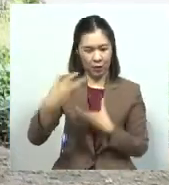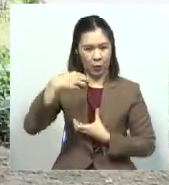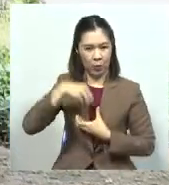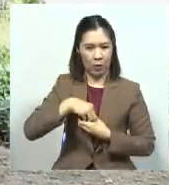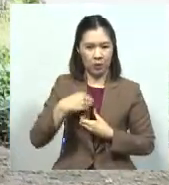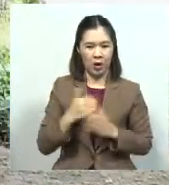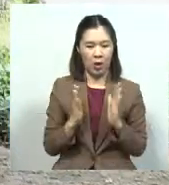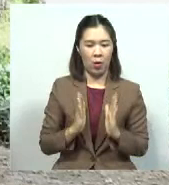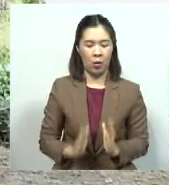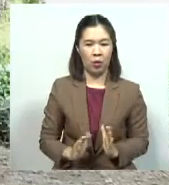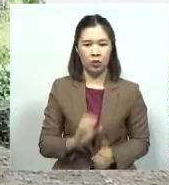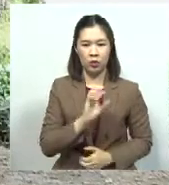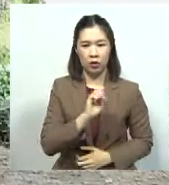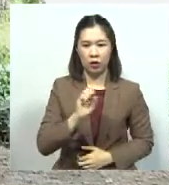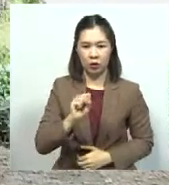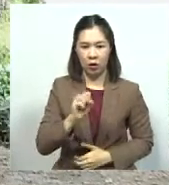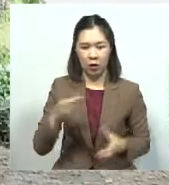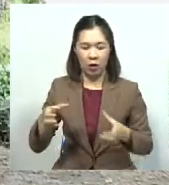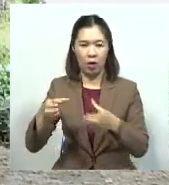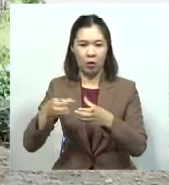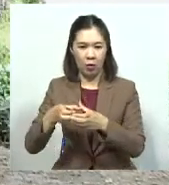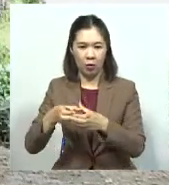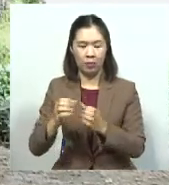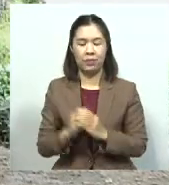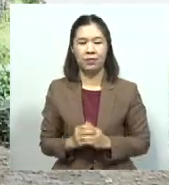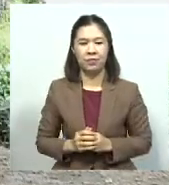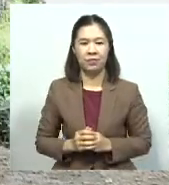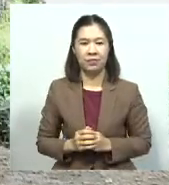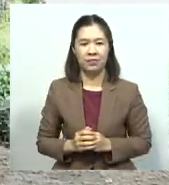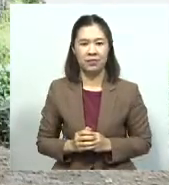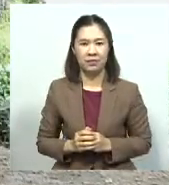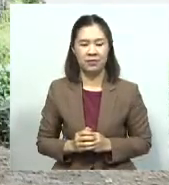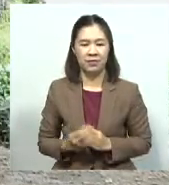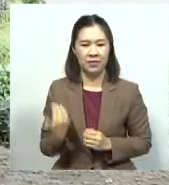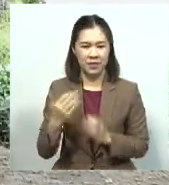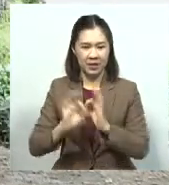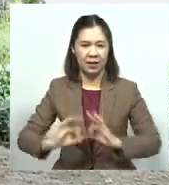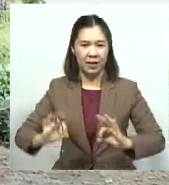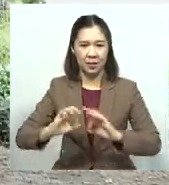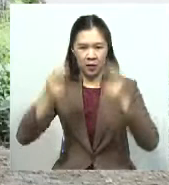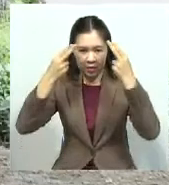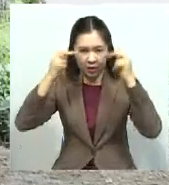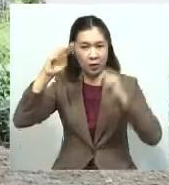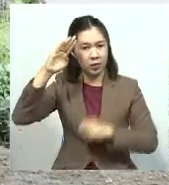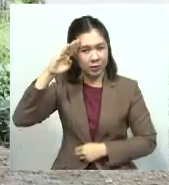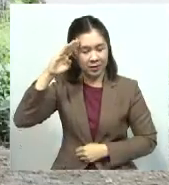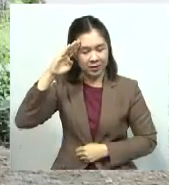มัคร ส.ส.เขตเอาไปคำนวณต่อเป็นบัญชีรายชื ่อ และที่สำคัญก็คือ นายก รัฐมน